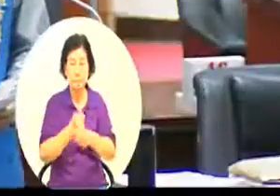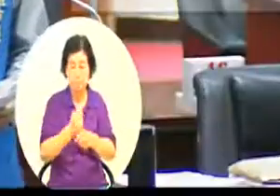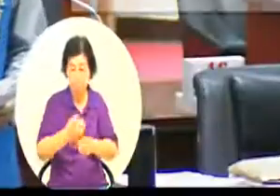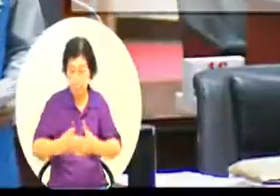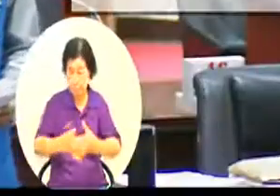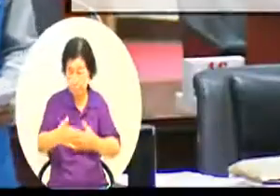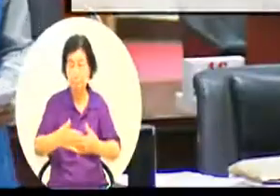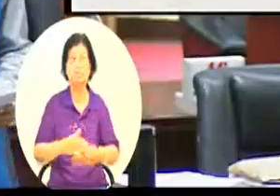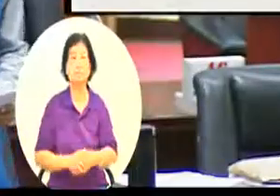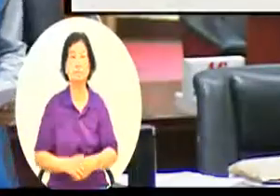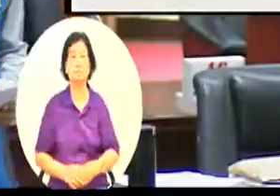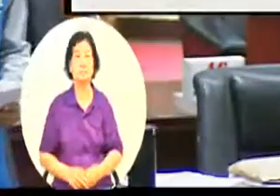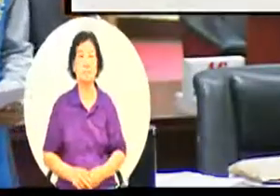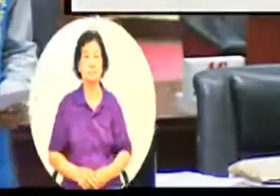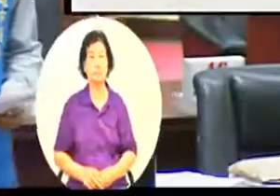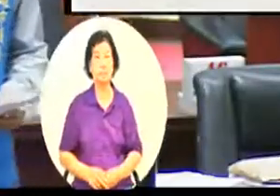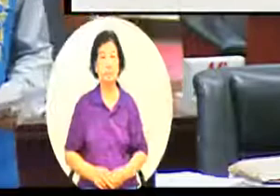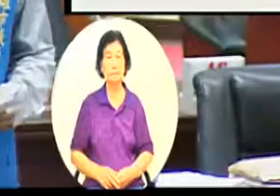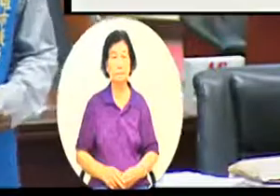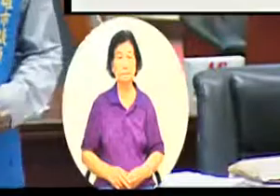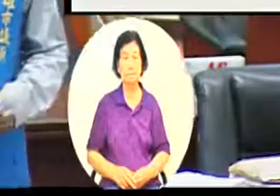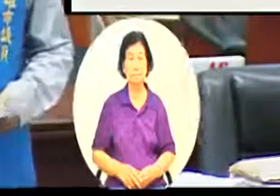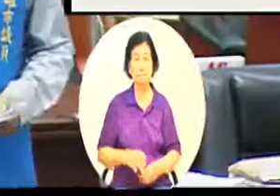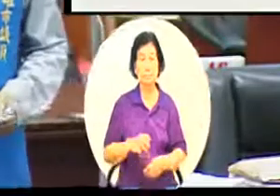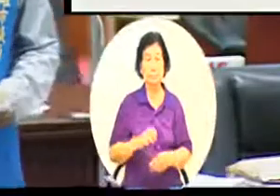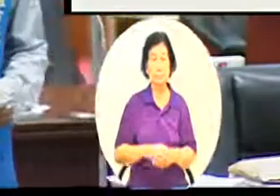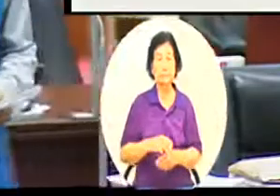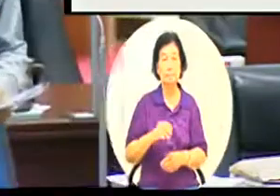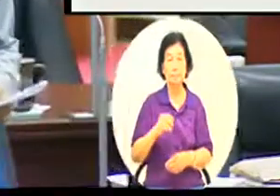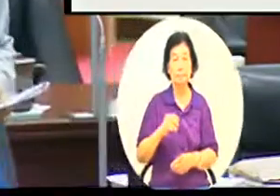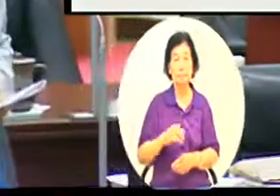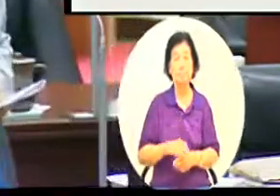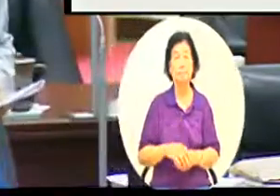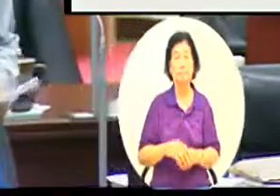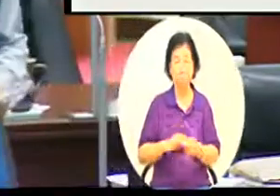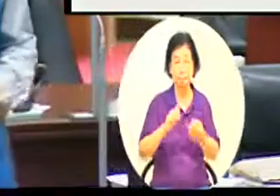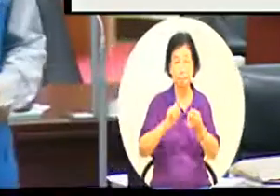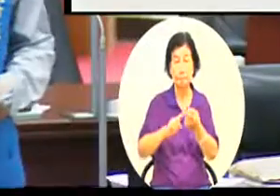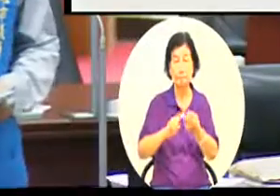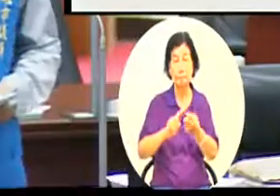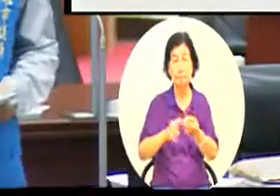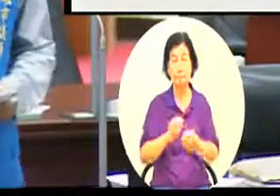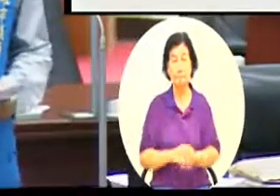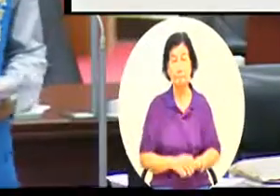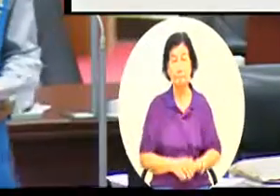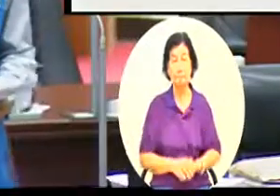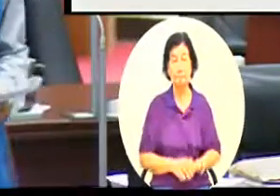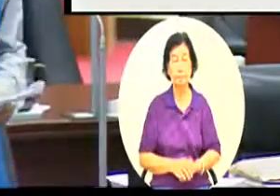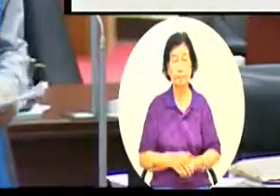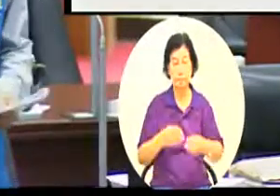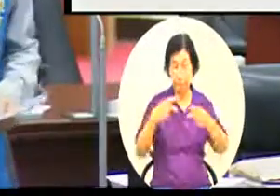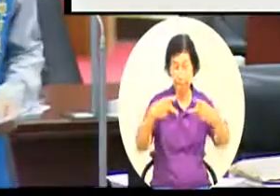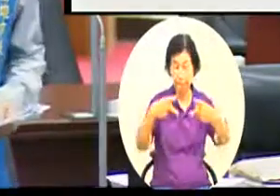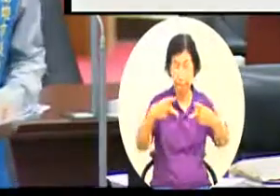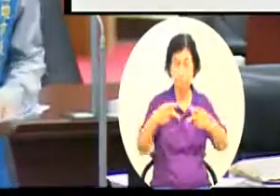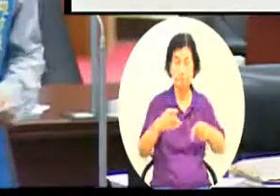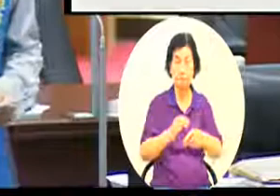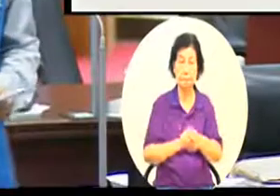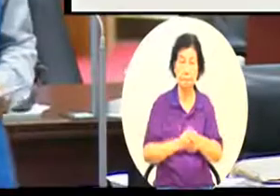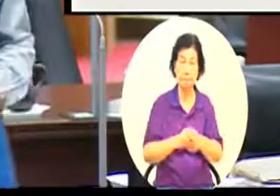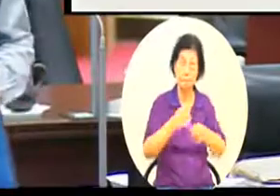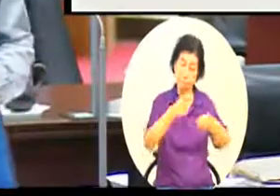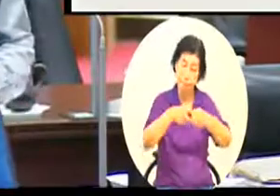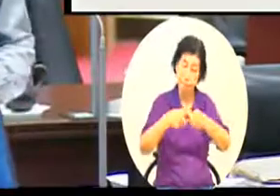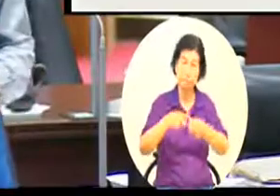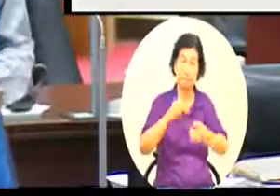我当然赞成，非常赞成你的看法。尤其捷运，你想的说不一定要赚钱嘛，